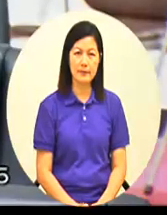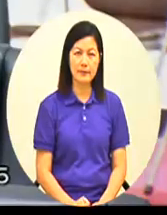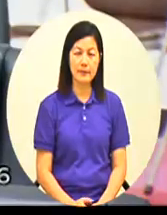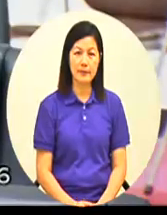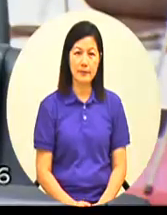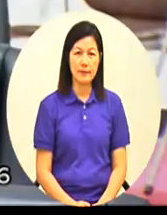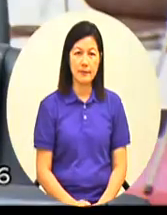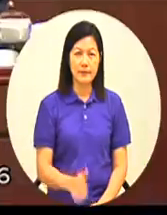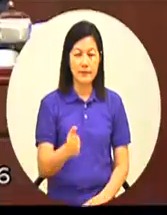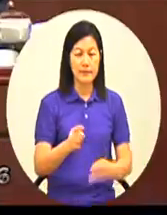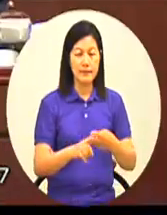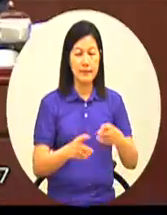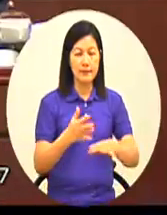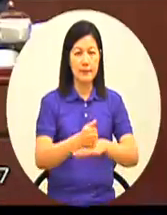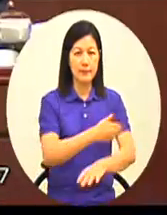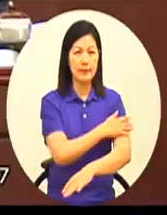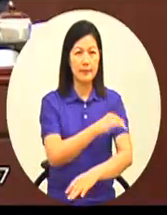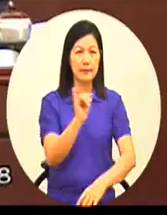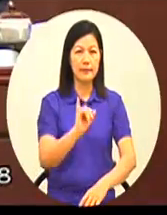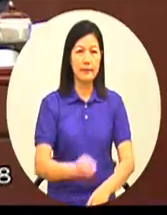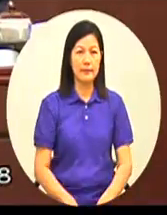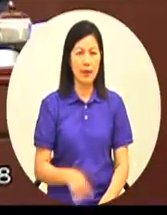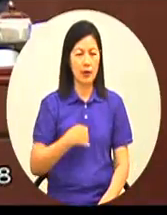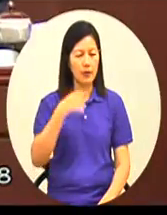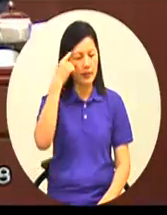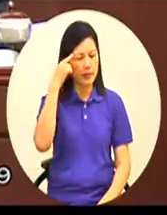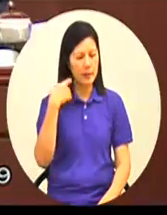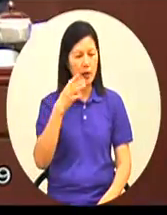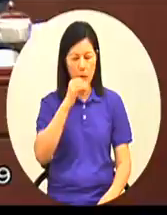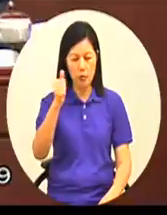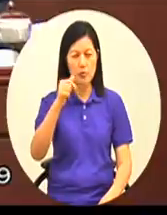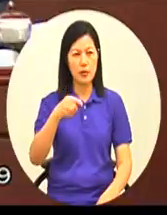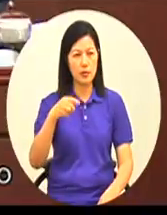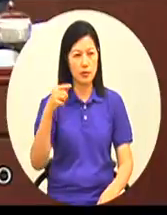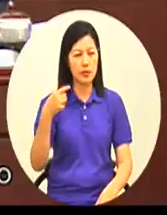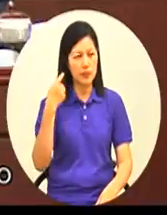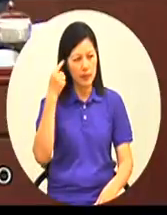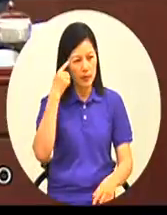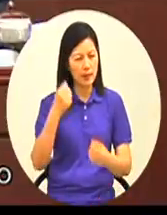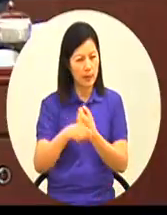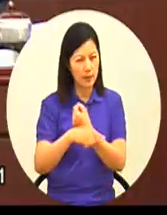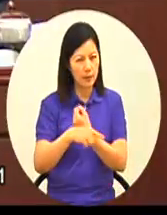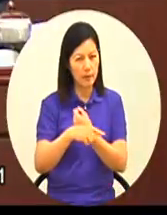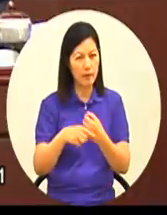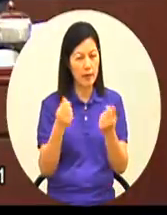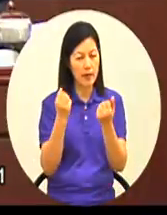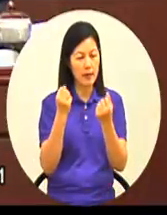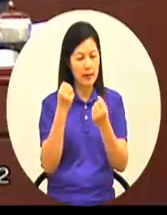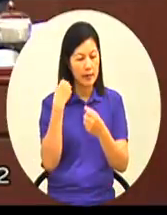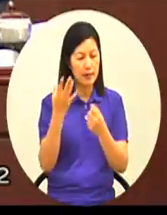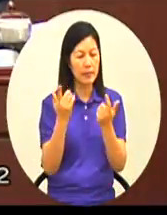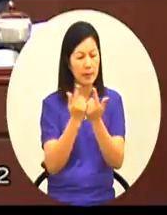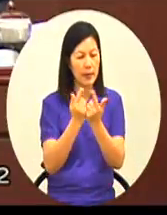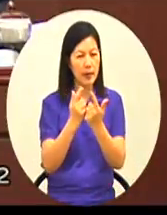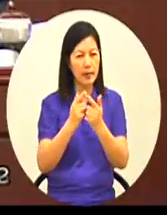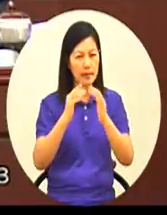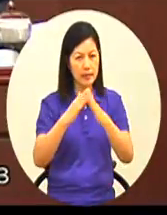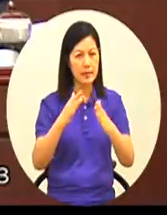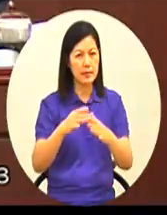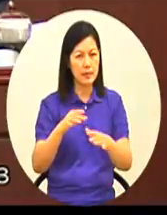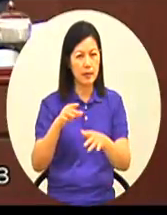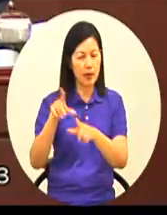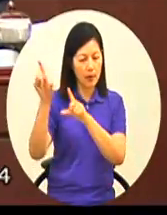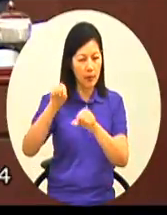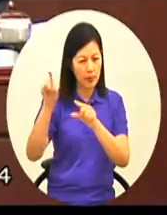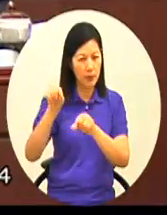好，谢谢主席，谢谢陈议员。我想我们会去了解刚刚议员所提新北市他们怎么做，我们来参考人家的做法，然后我